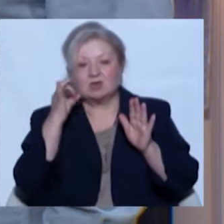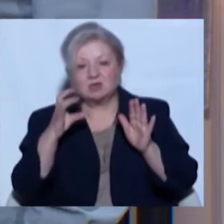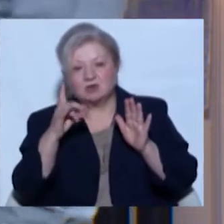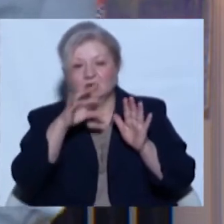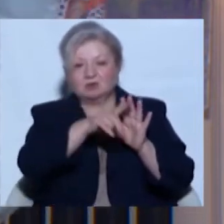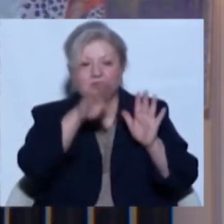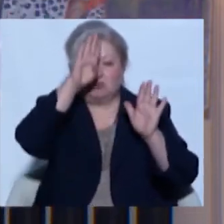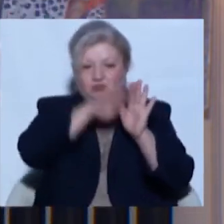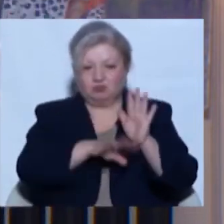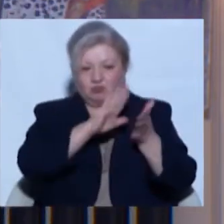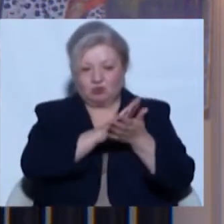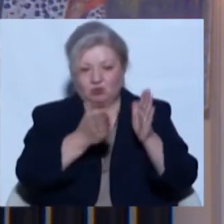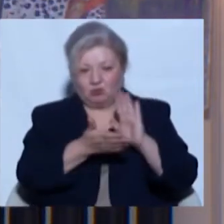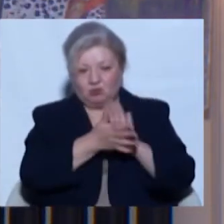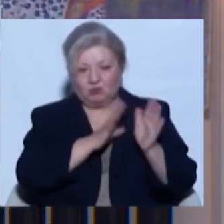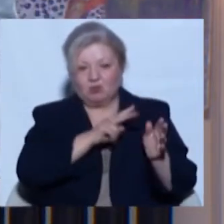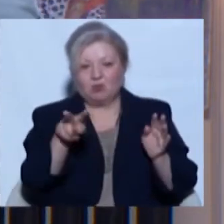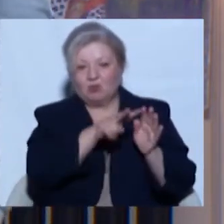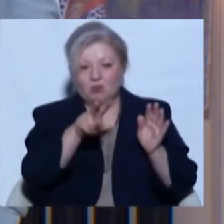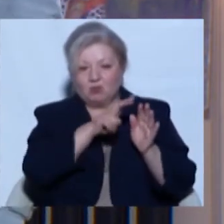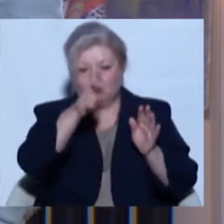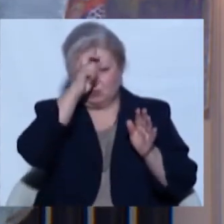და ორივე სახელმწიფო უკვე